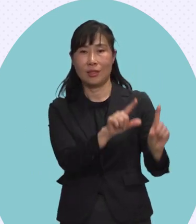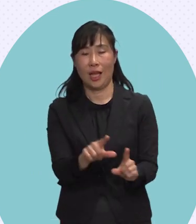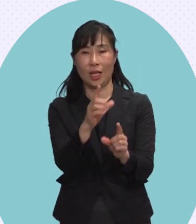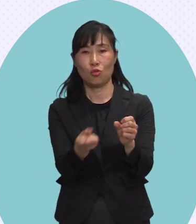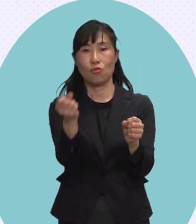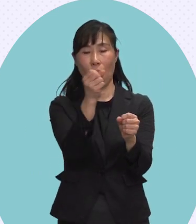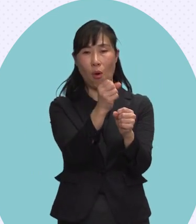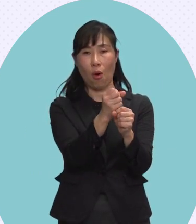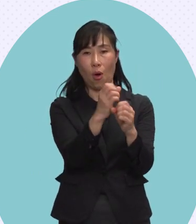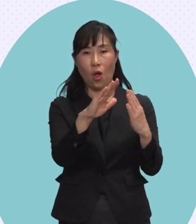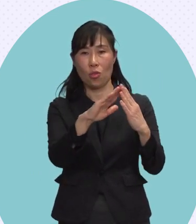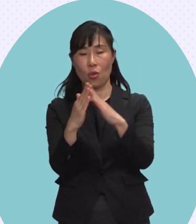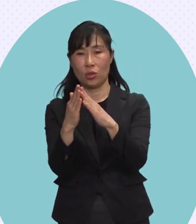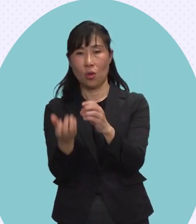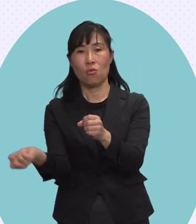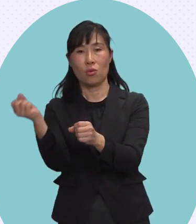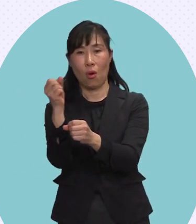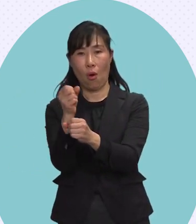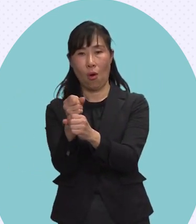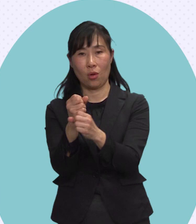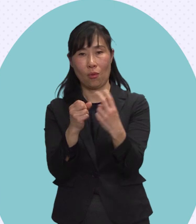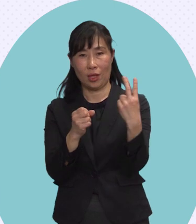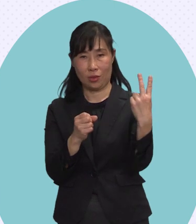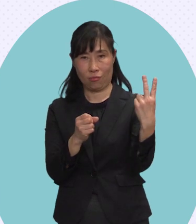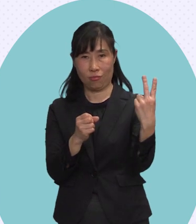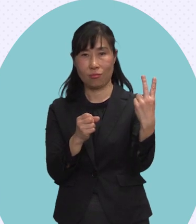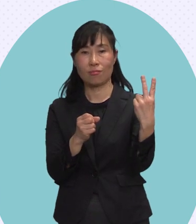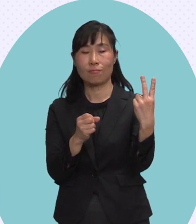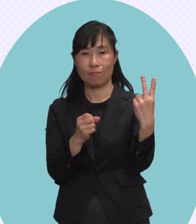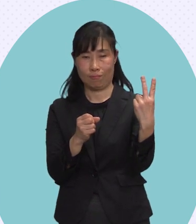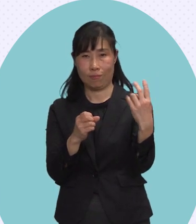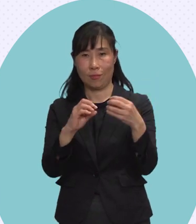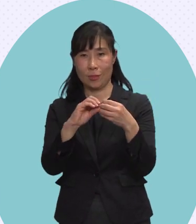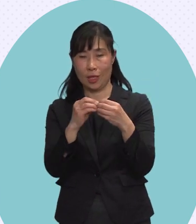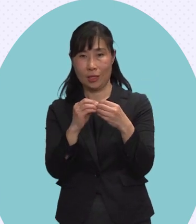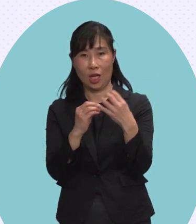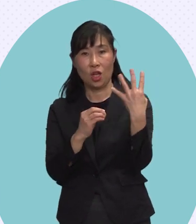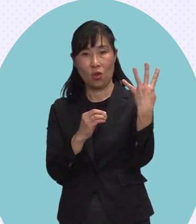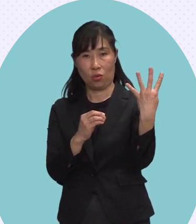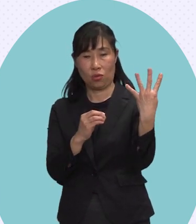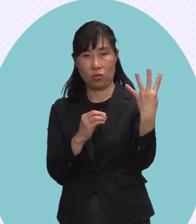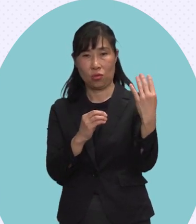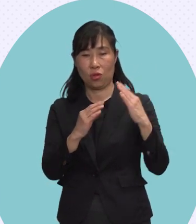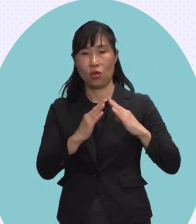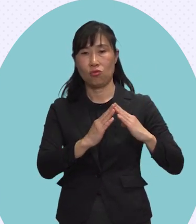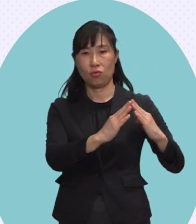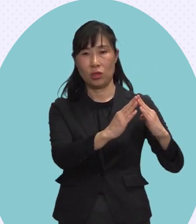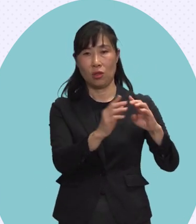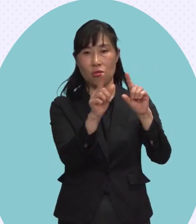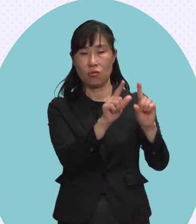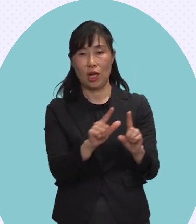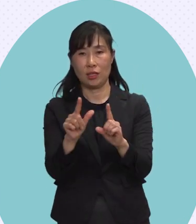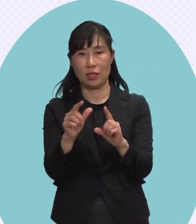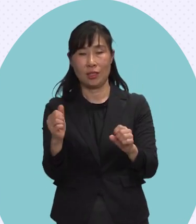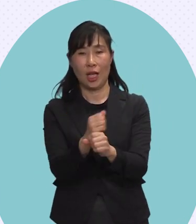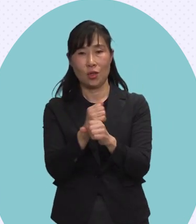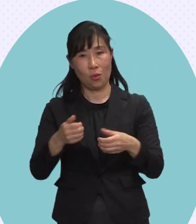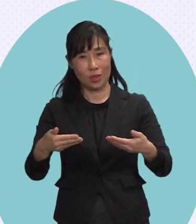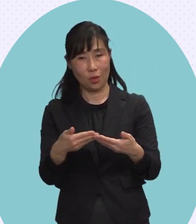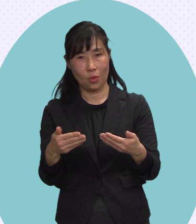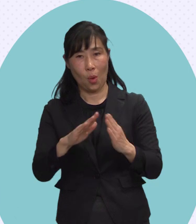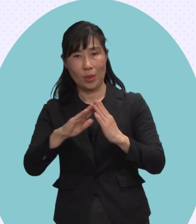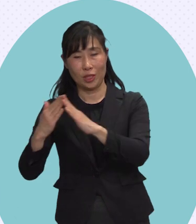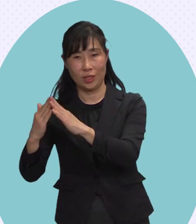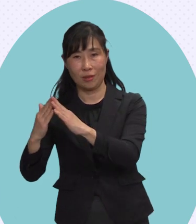復興、都市の復興に分けられます。これらをさらに住宅、暮らし、産業、雇